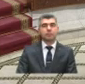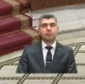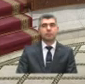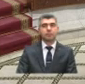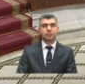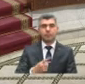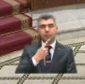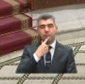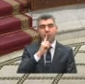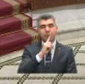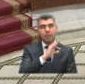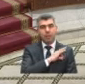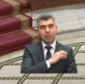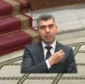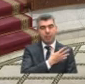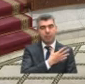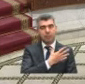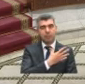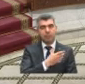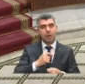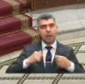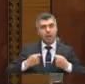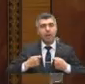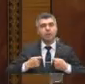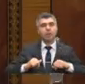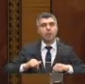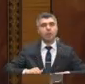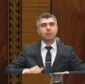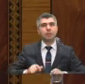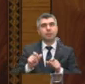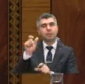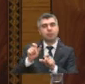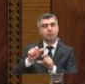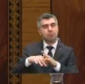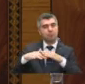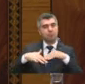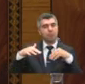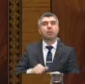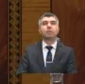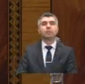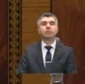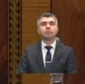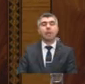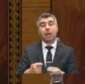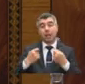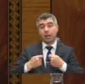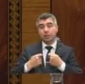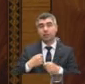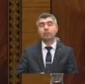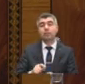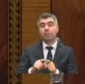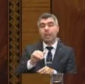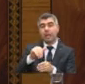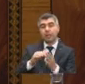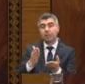بسم الله الرحمن الرحيم. سيد الرئيس، سادة الوزراء، سيدات والسادة النواب المحترمون، سيد الرئيس، في نفس سياق مساهمة الفريق